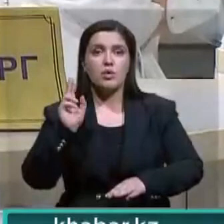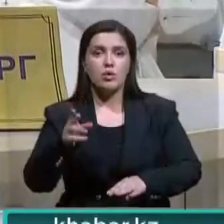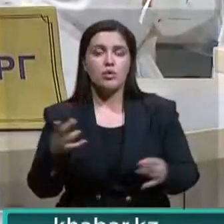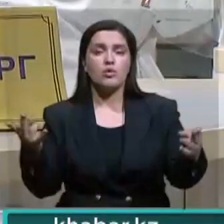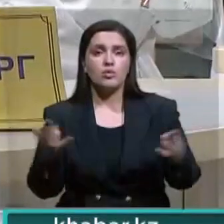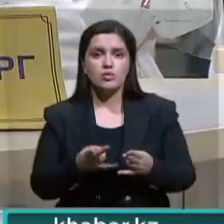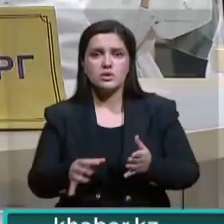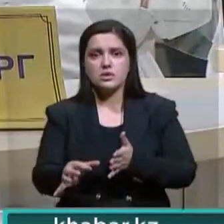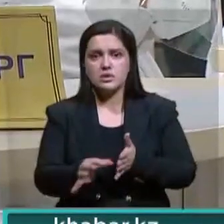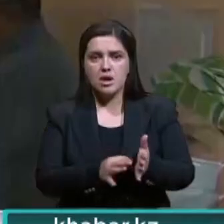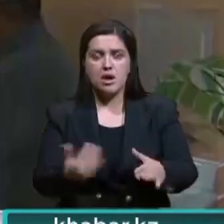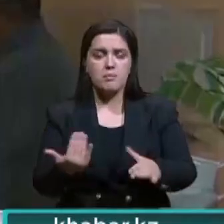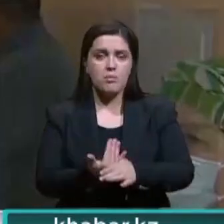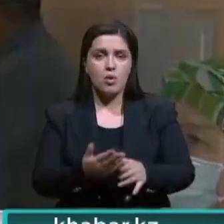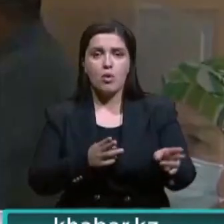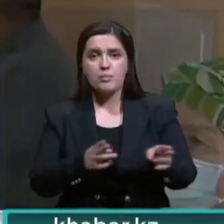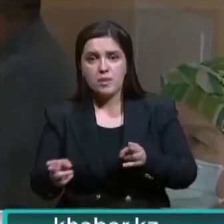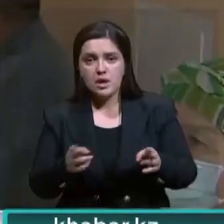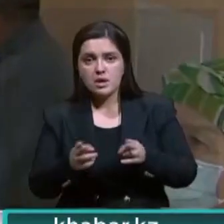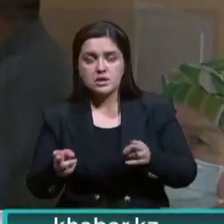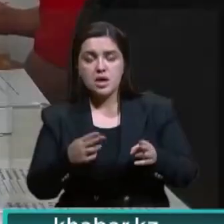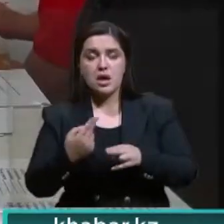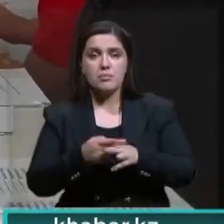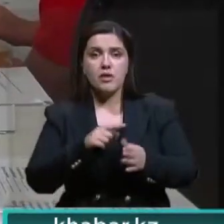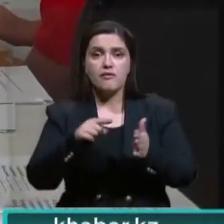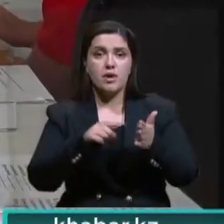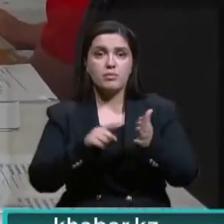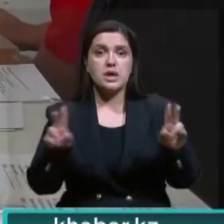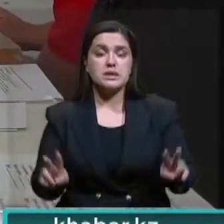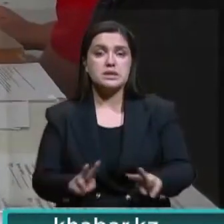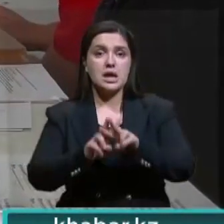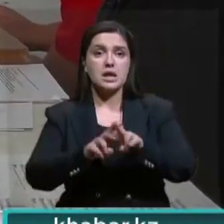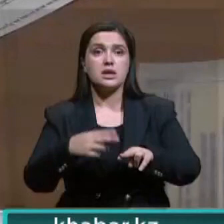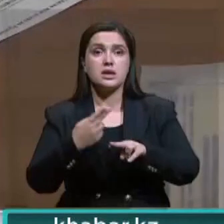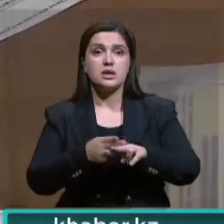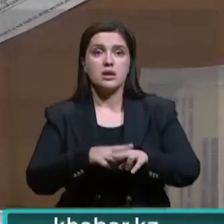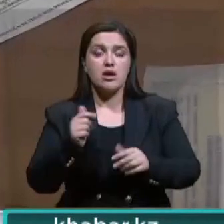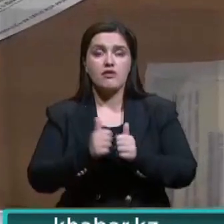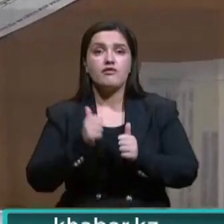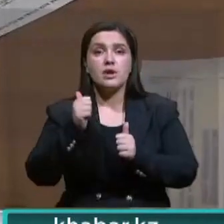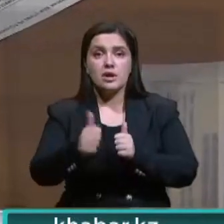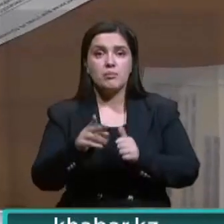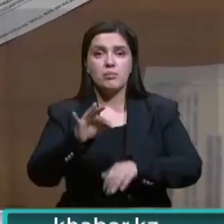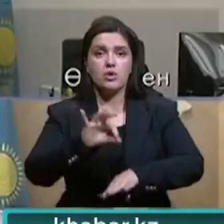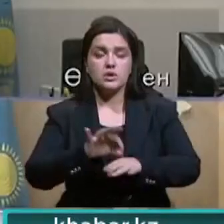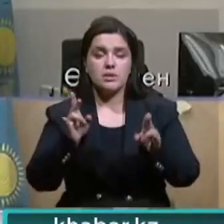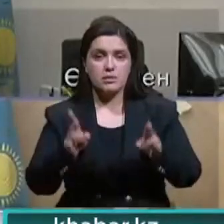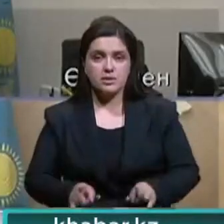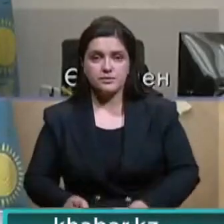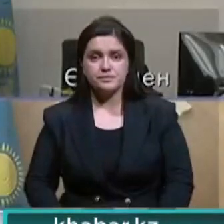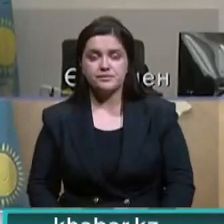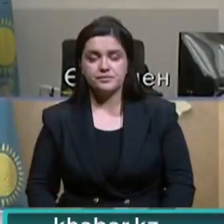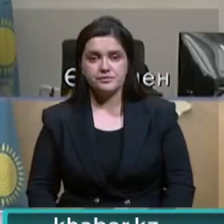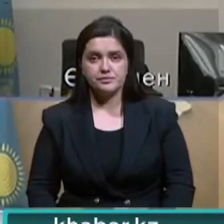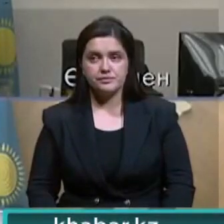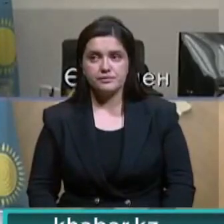требуется оперативное вмешательство. Остро этот вопрос стоит в столице, которая находится в лидерах по количеству заболевших. С начала